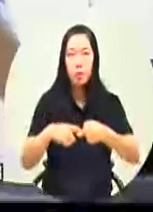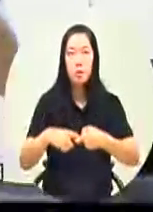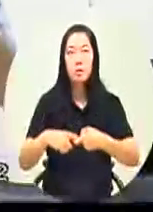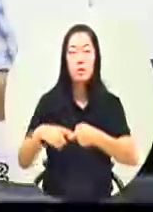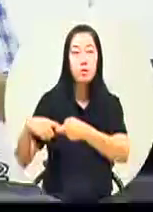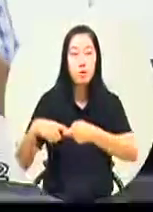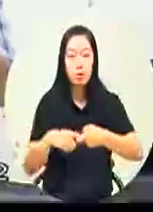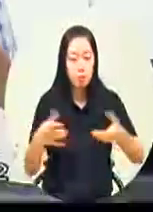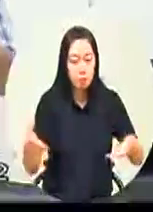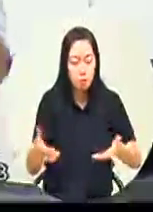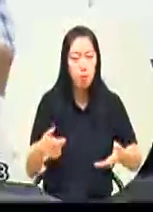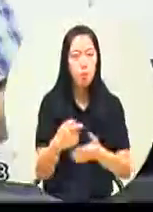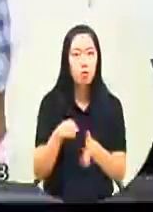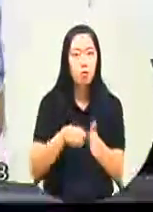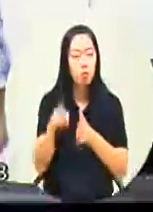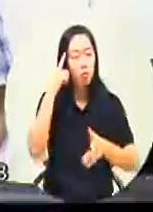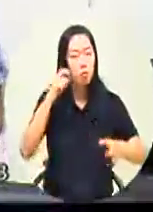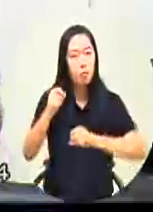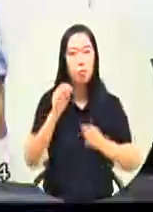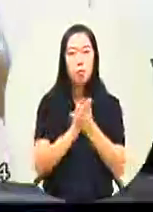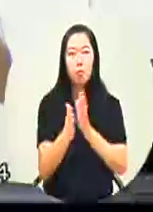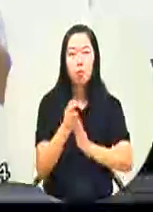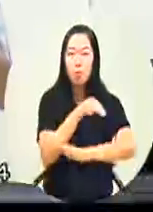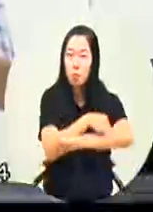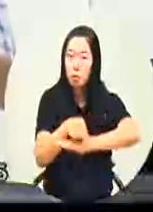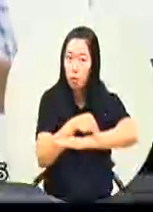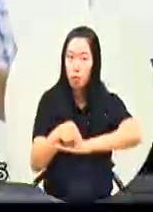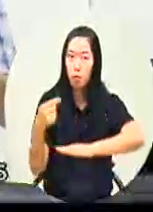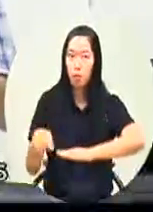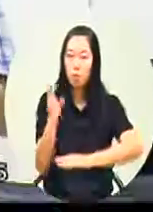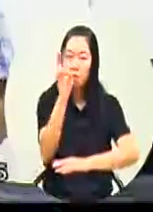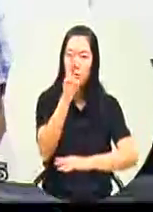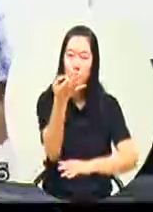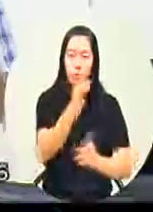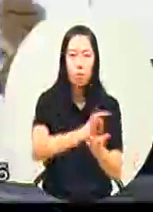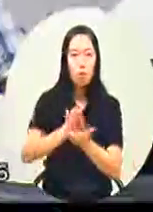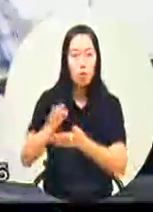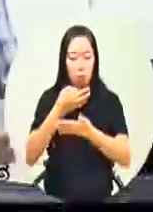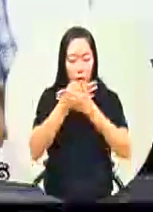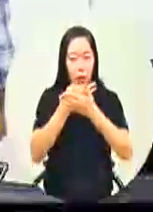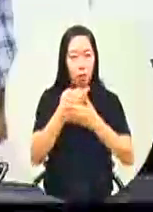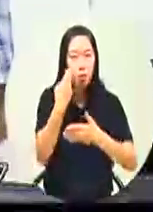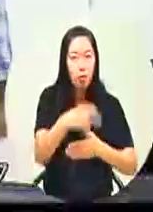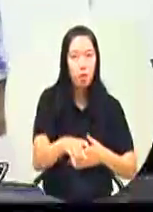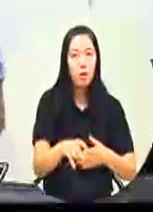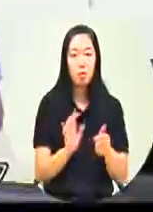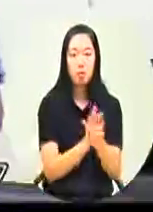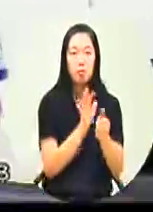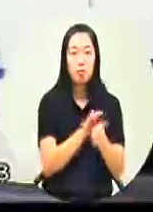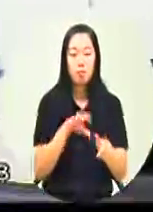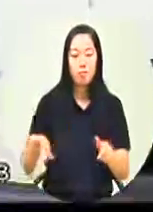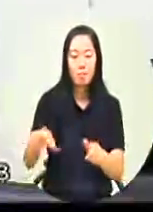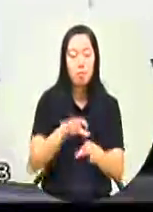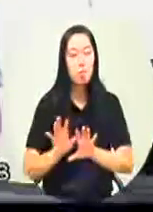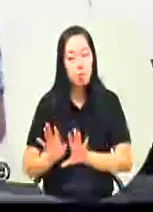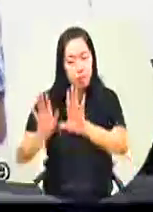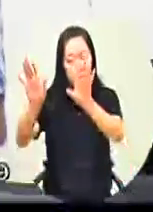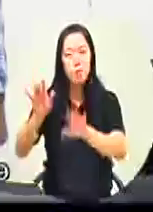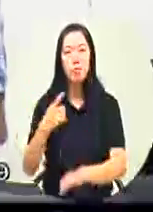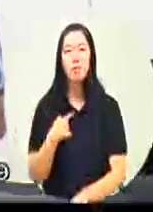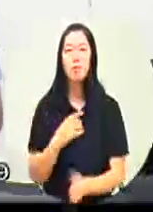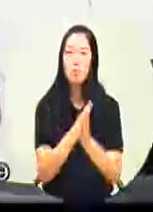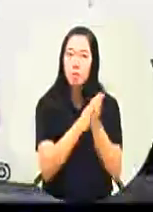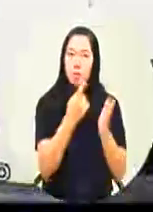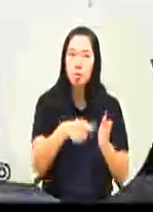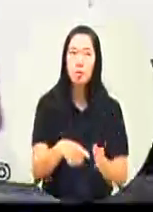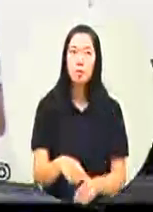式，用专案筹划，节省经费，然后又可以地方发展。所以我就拜托你哈，最后观